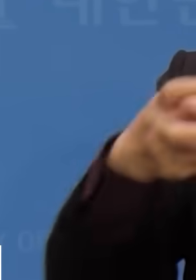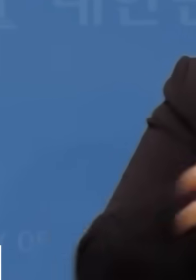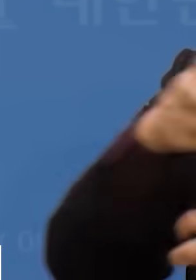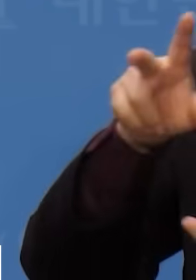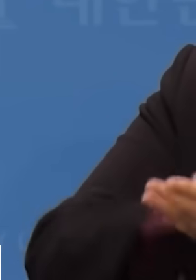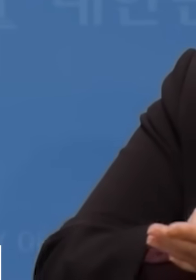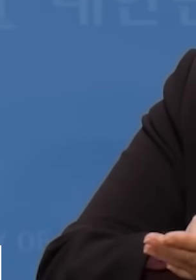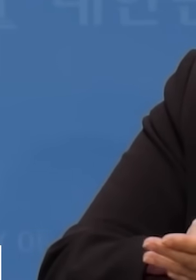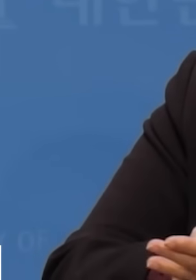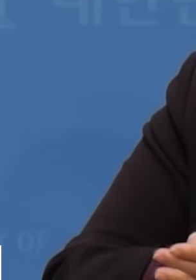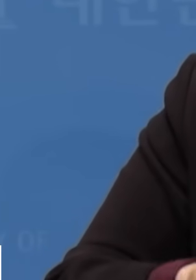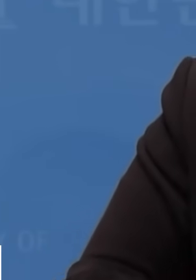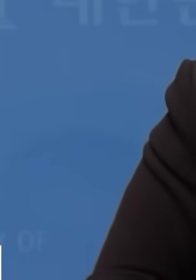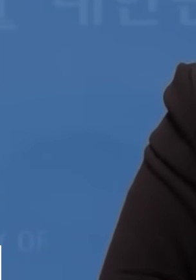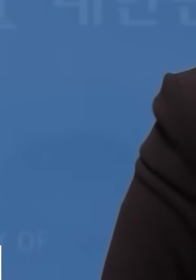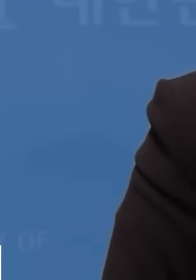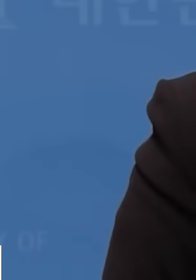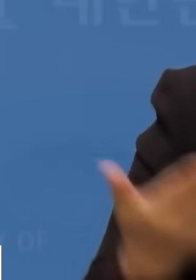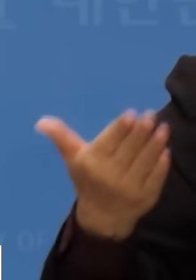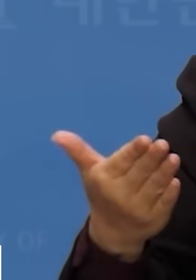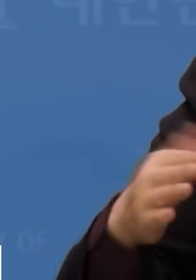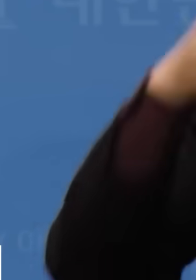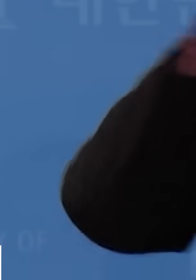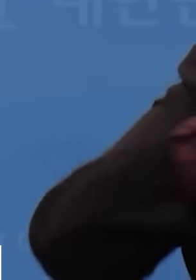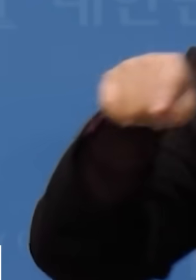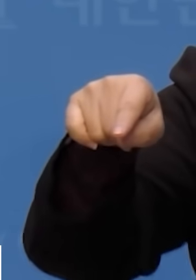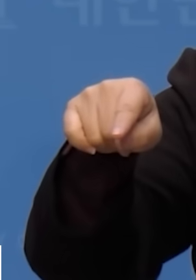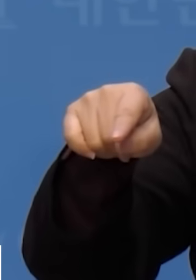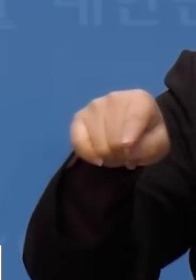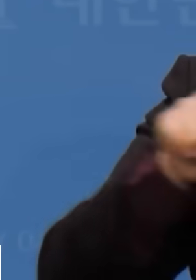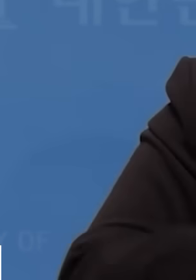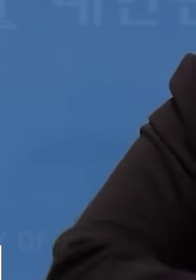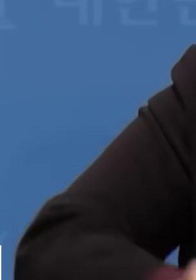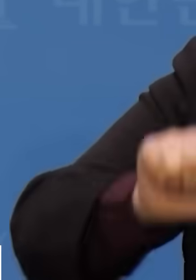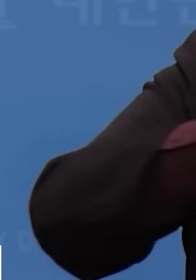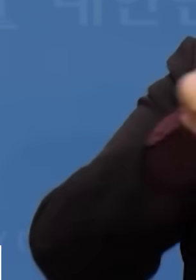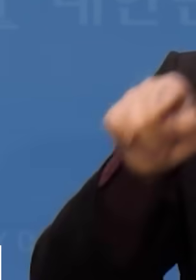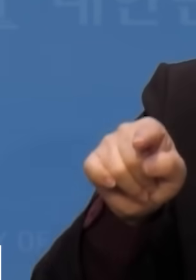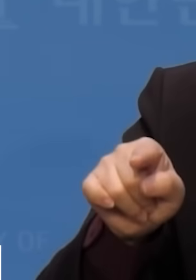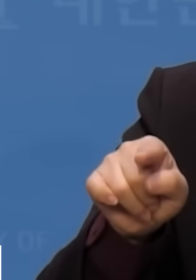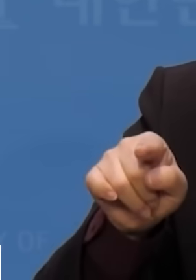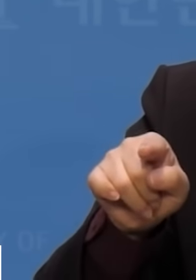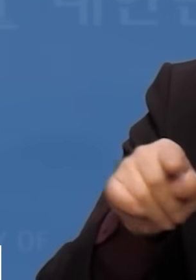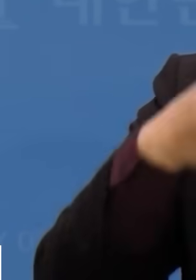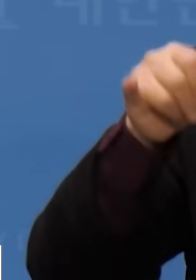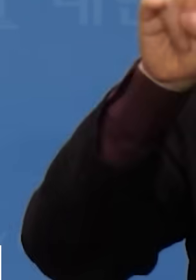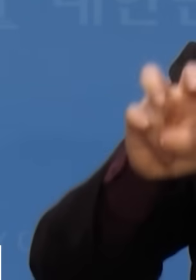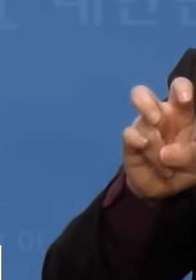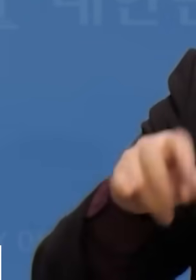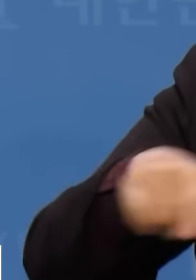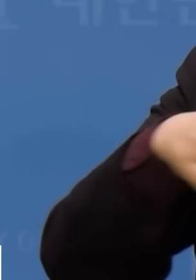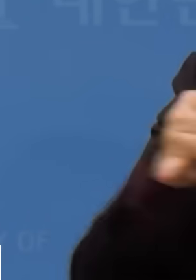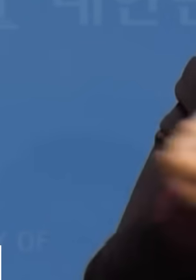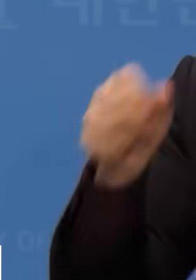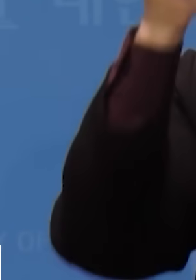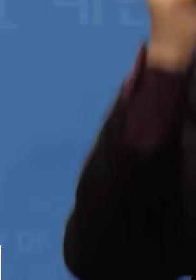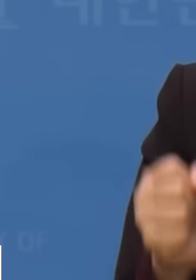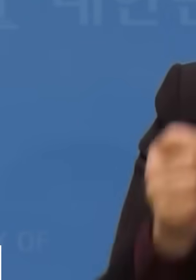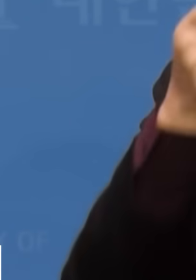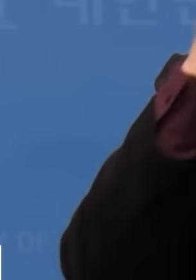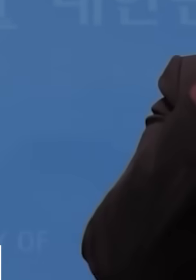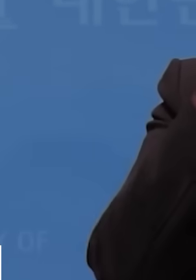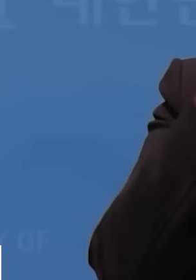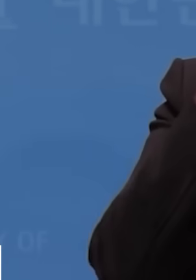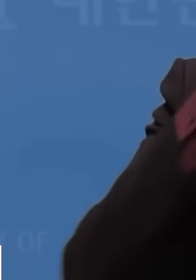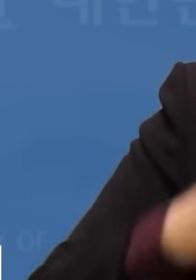일산에 밀려버린 주거 환경, 더 이상 덕양구는 심상정이라는 정치인이 숨어 쉴 수 있는 심장이